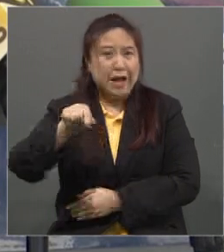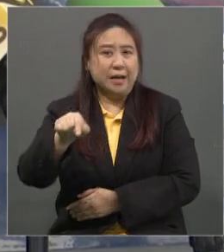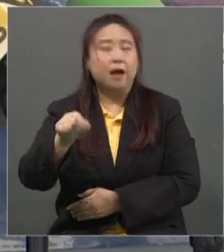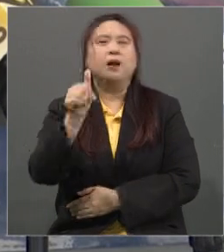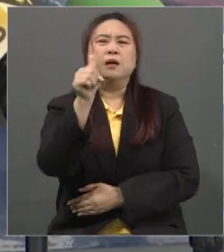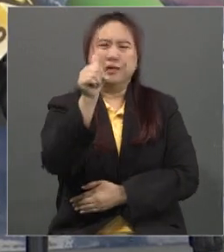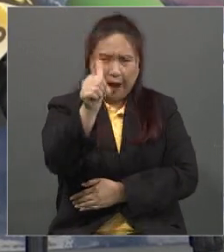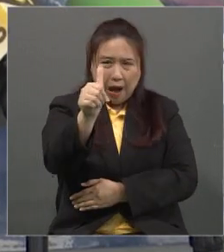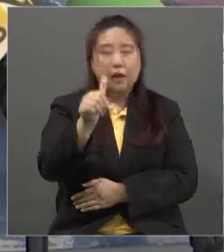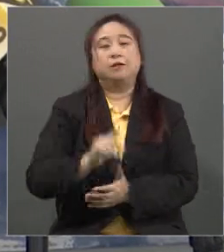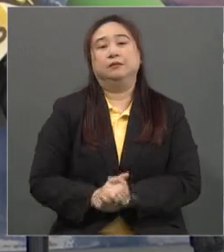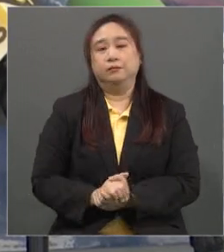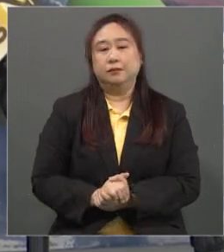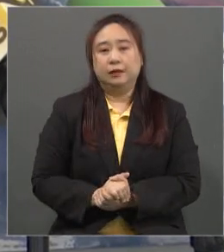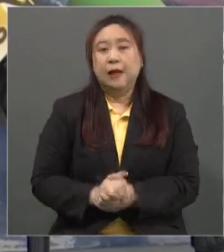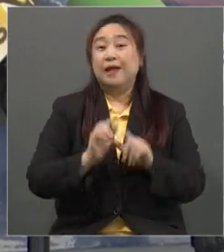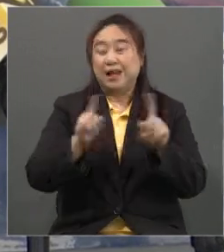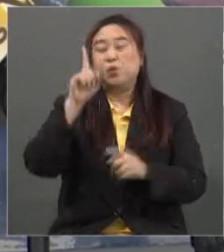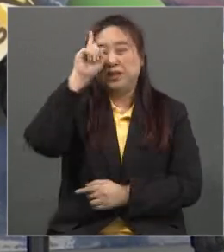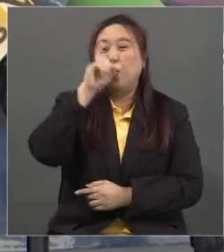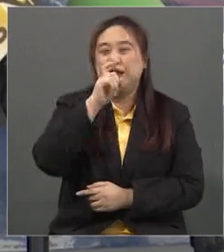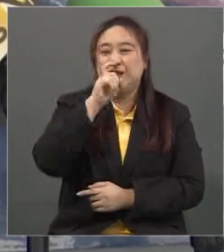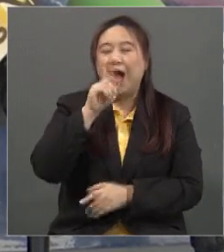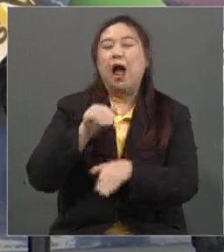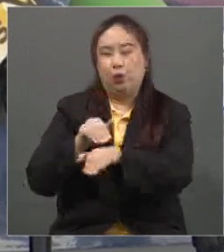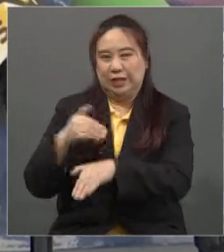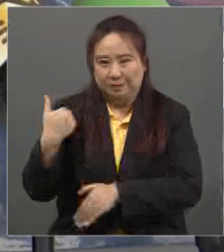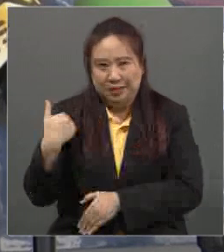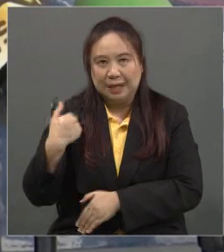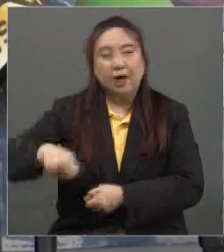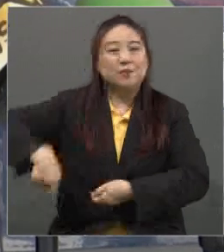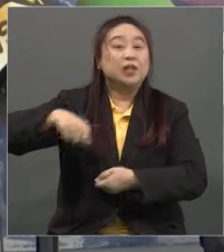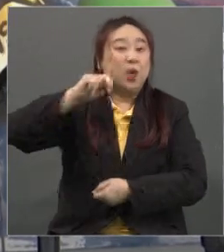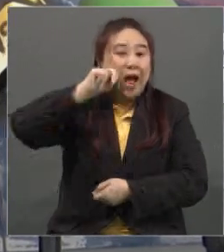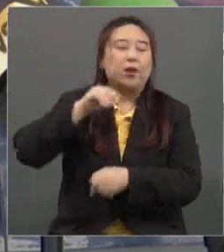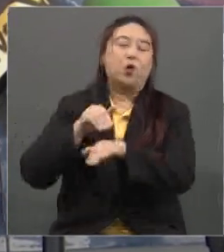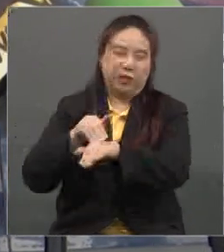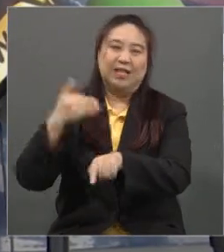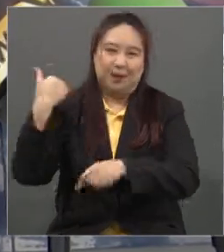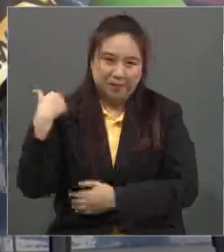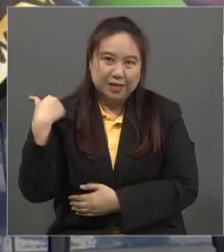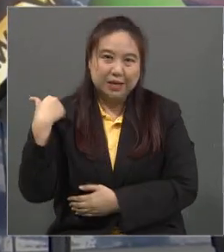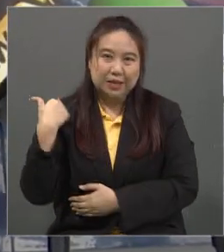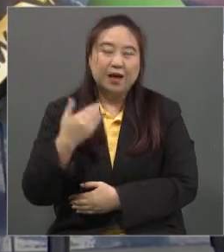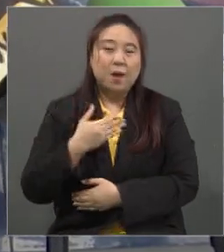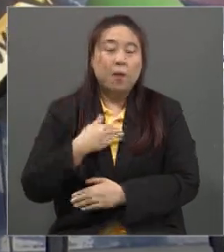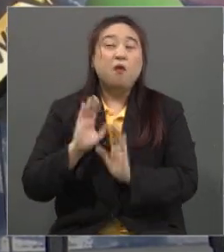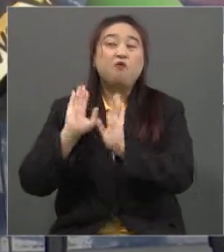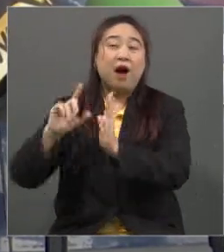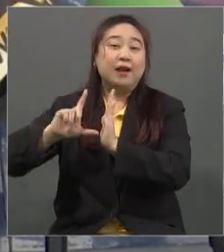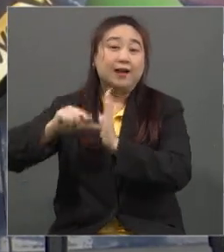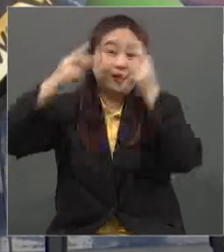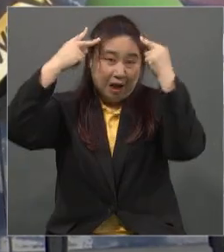านได้ยกเว้นเสาร์อาทิตย์รถจะติดยกเว้นสงกรานต์รถจะติดผมยังฝากท่านเลขาธิการเลย